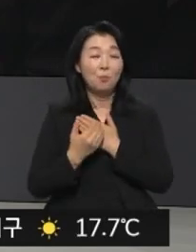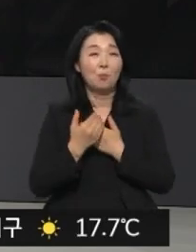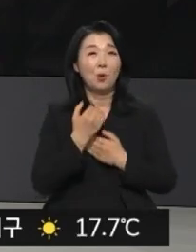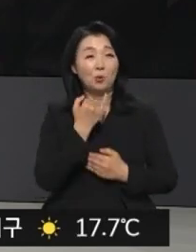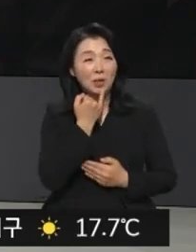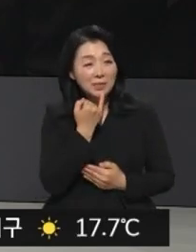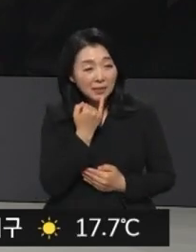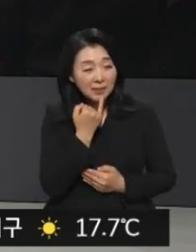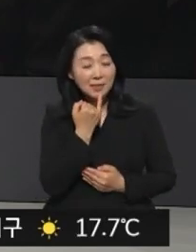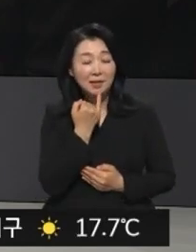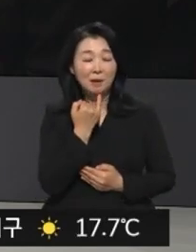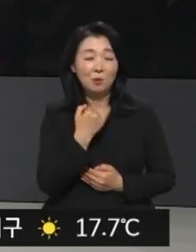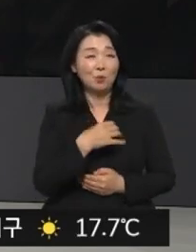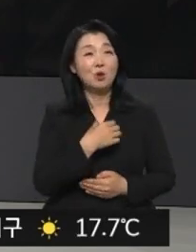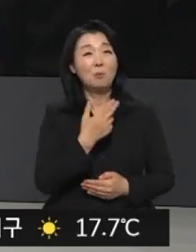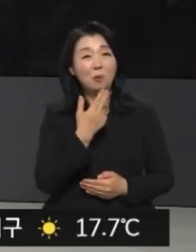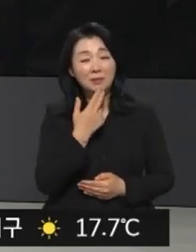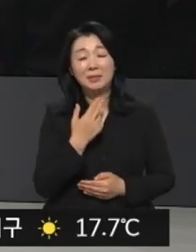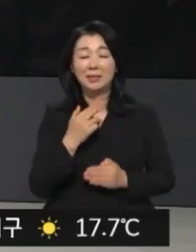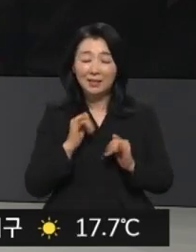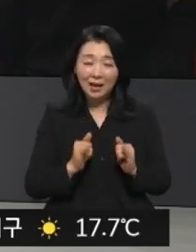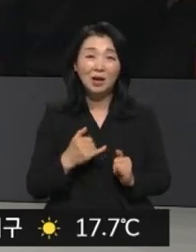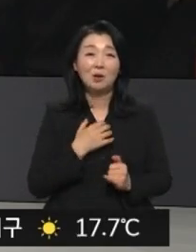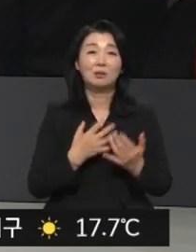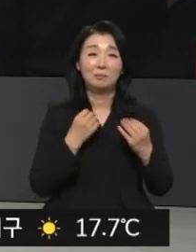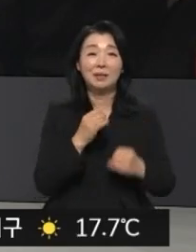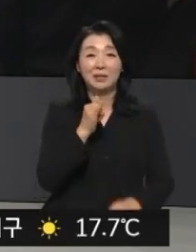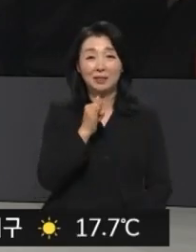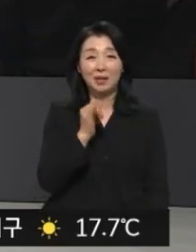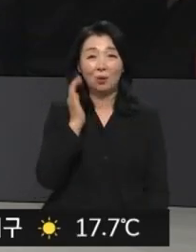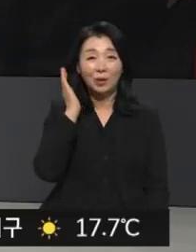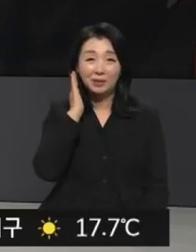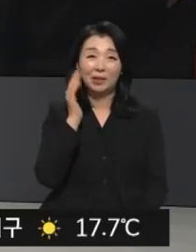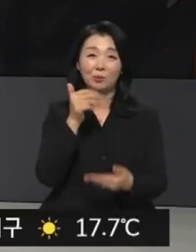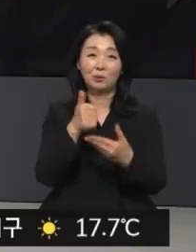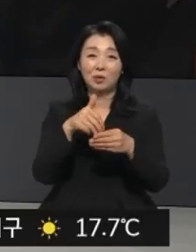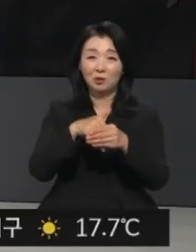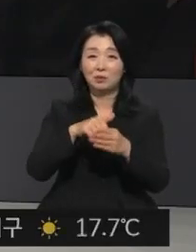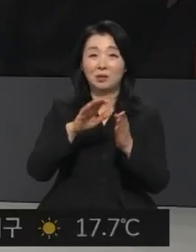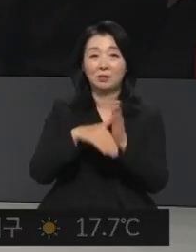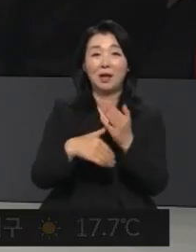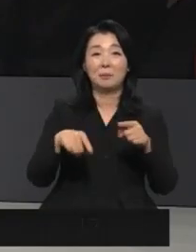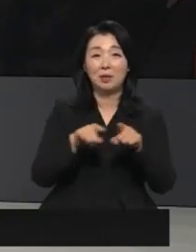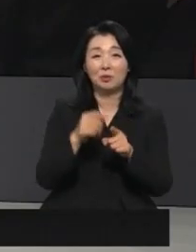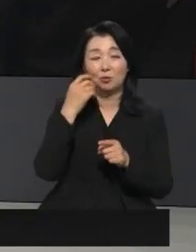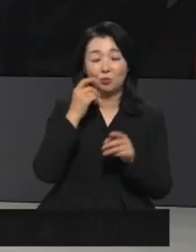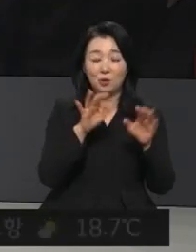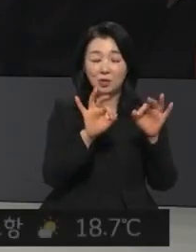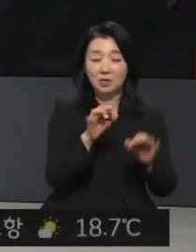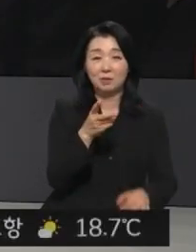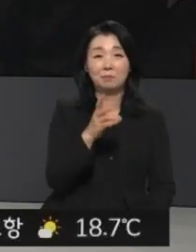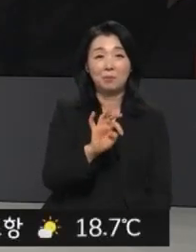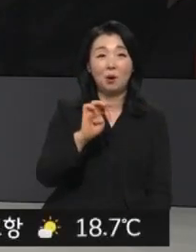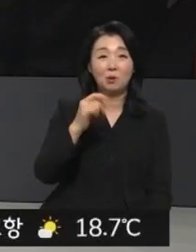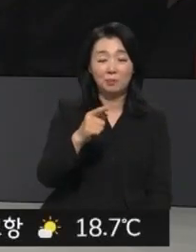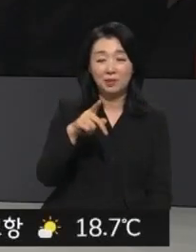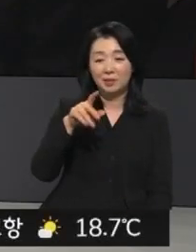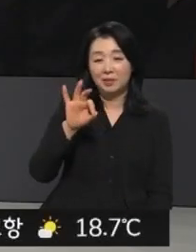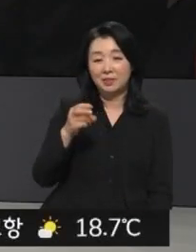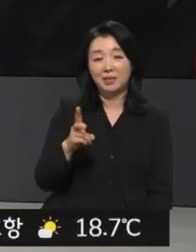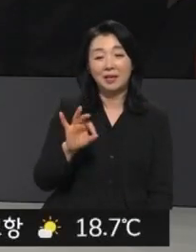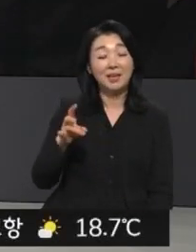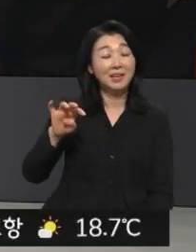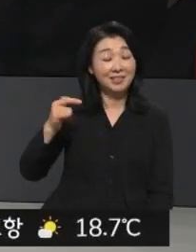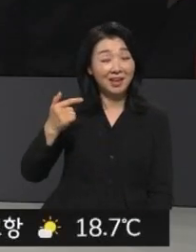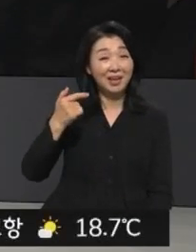말을 건넸다고 합니다. 대선 경선 후보 시절부터 함께했던 김병민, 장해찬 최고위원에게는 이 성을 빼고 이름만 부르기도